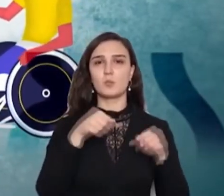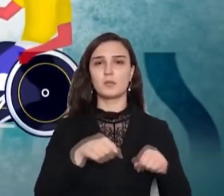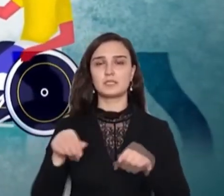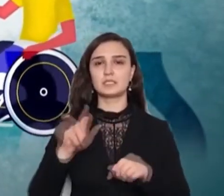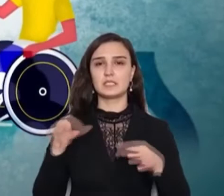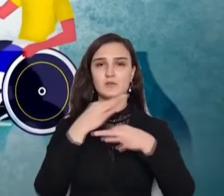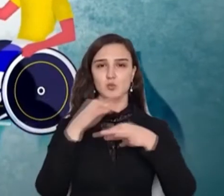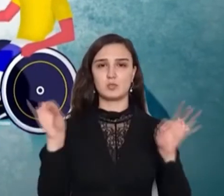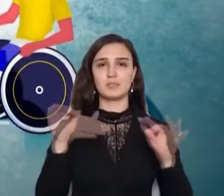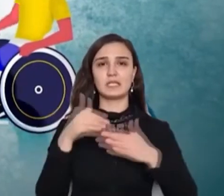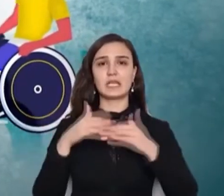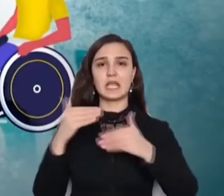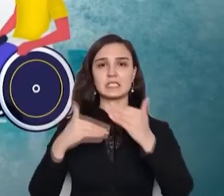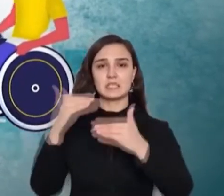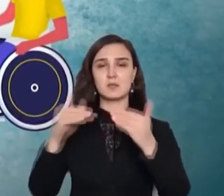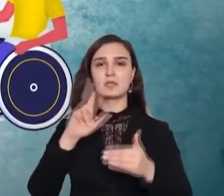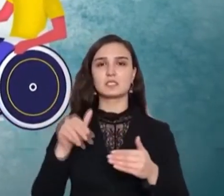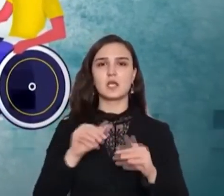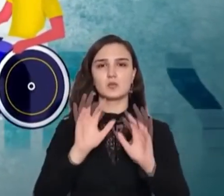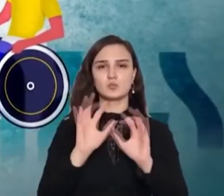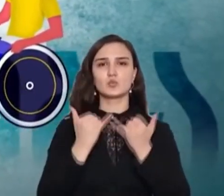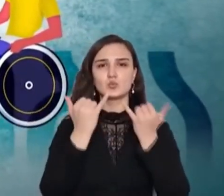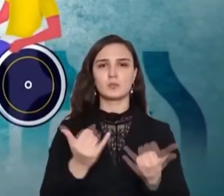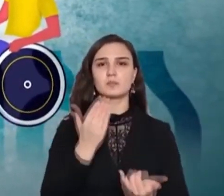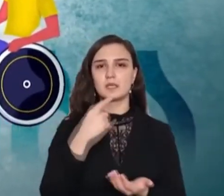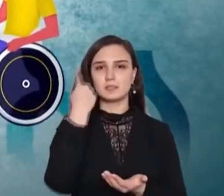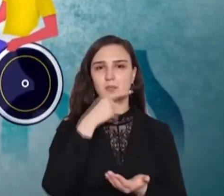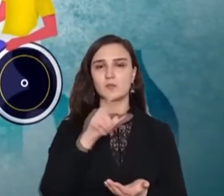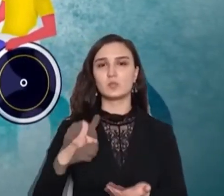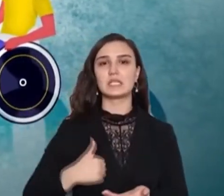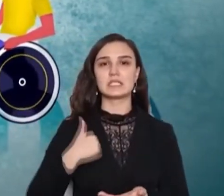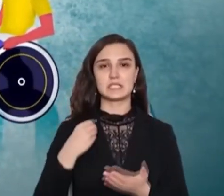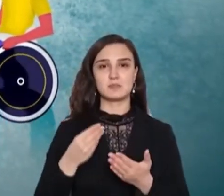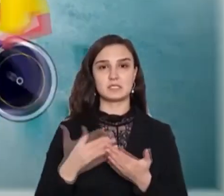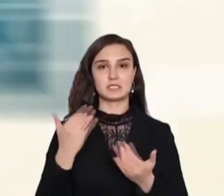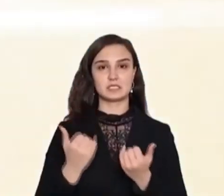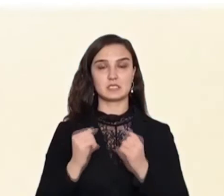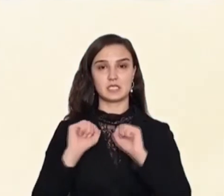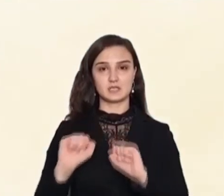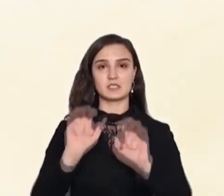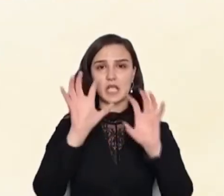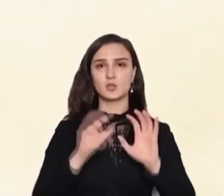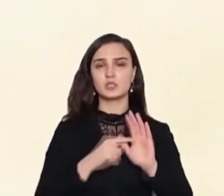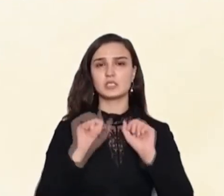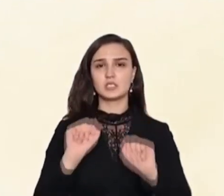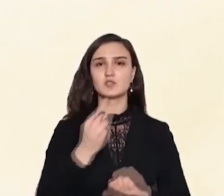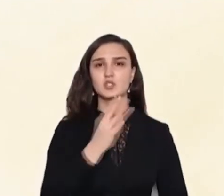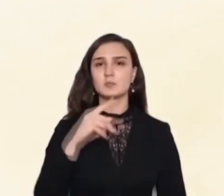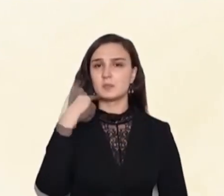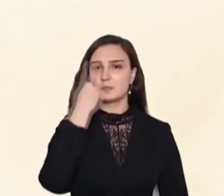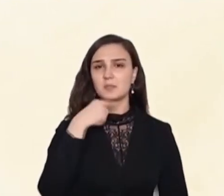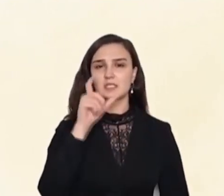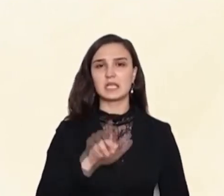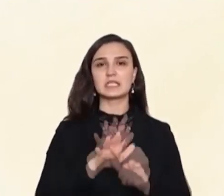სამართლებრივი მდგომარეობის მოწესრიგებას, მათი უფლებებისა და თავისუფლებების დასაცავად საკანონმდებლო გარანტიების შექმნას მოიცავს. მიუხედავად ამისა,